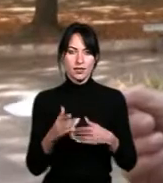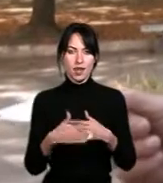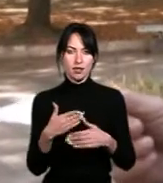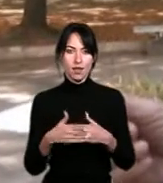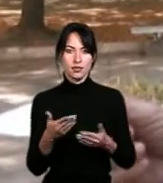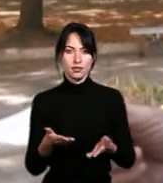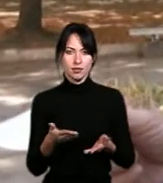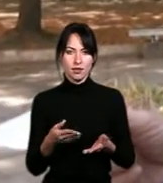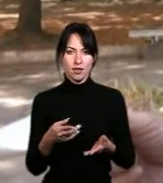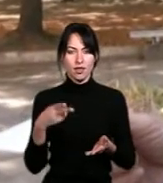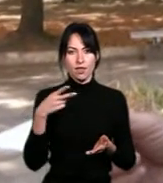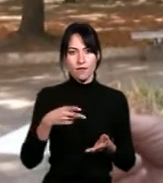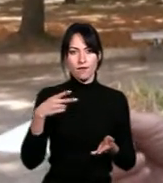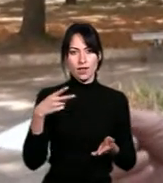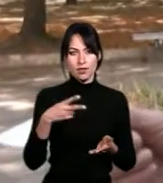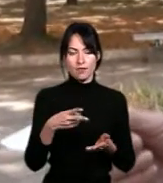десь...